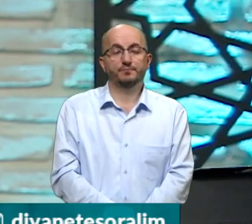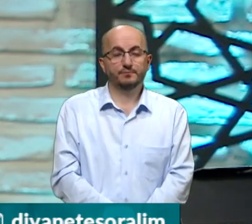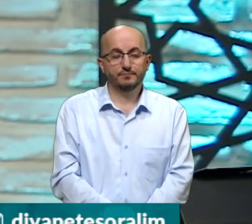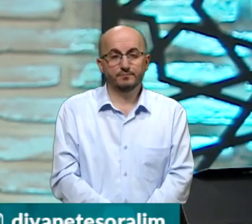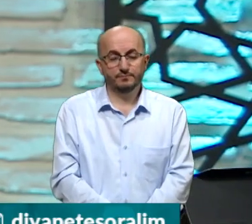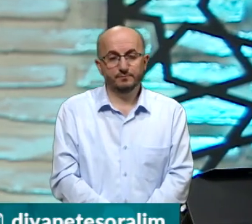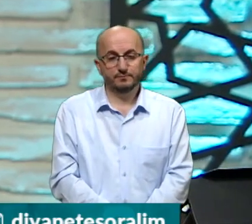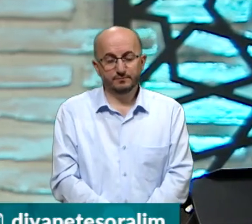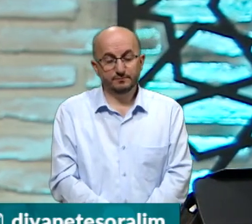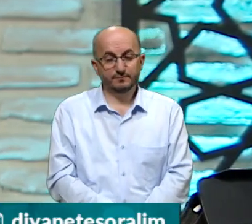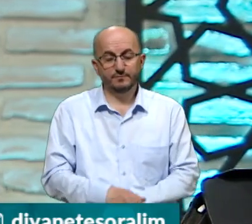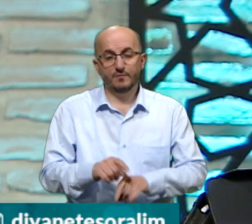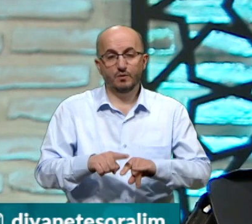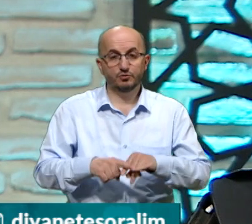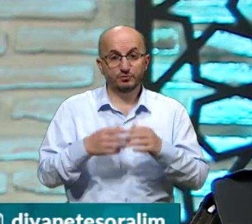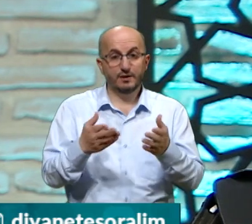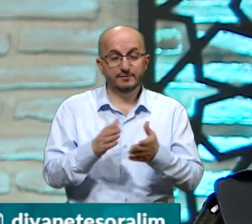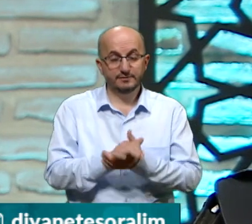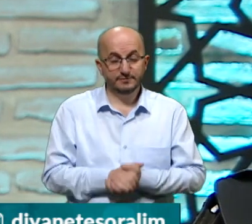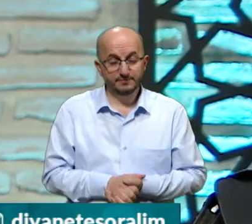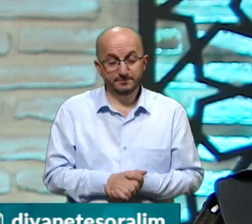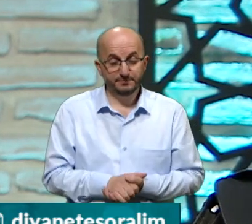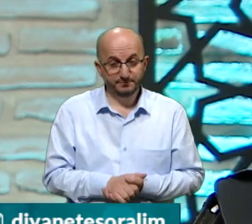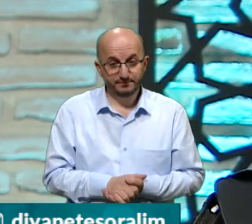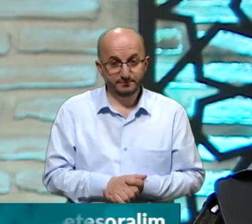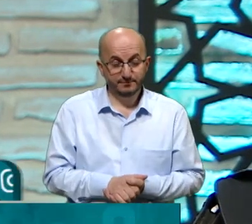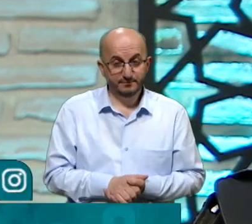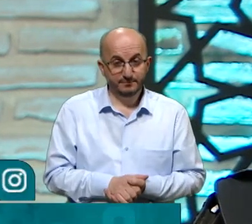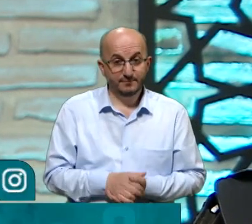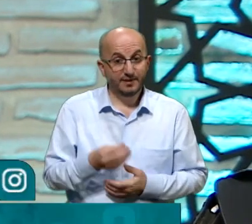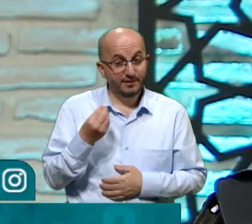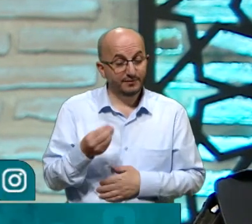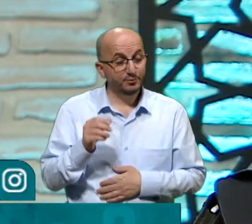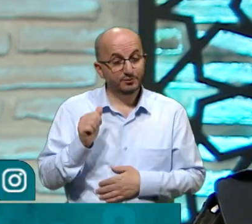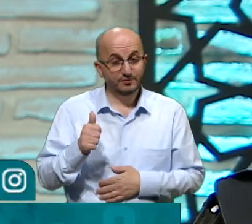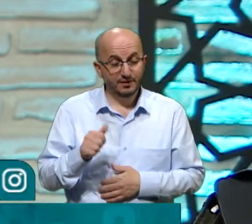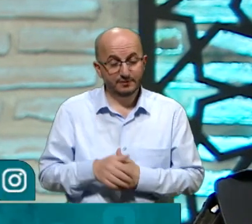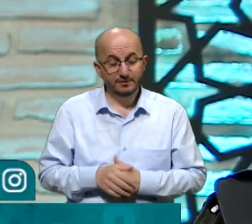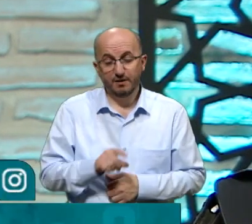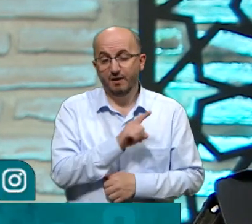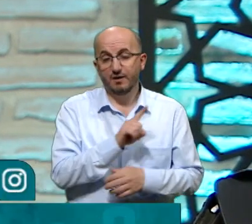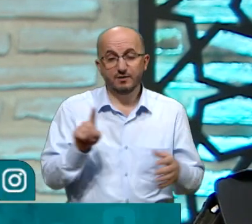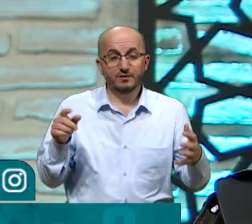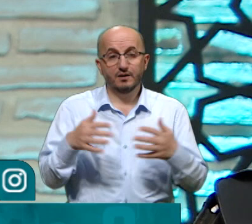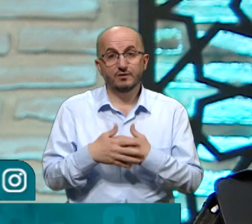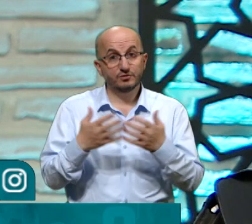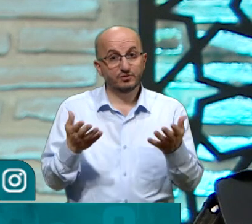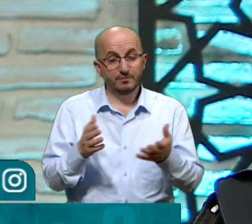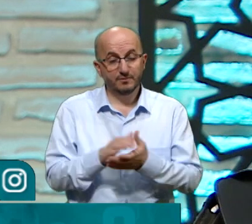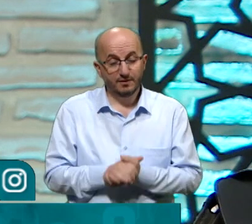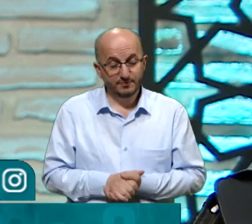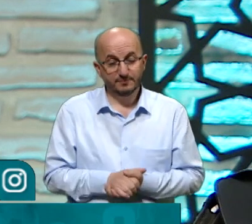telefon attığımız daymış Hoş geldiniz Satılmış Bey blok İyi günler Sağ olun hayırlı akşamlar diliyorum hocam